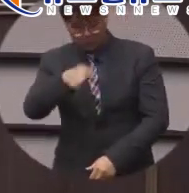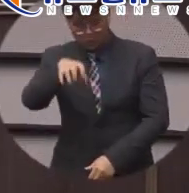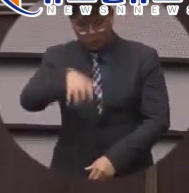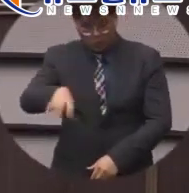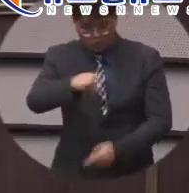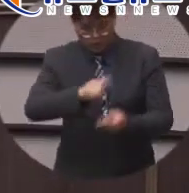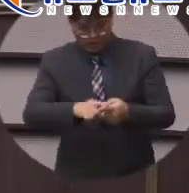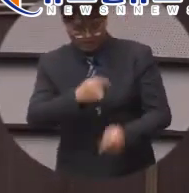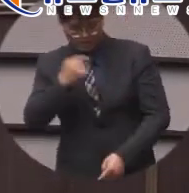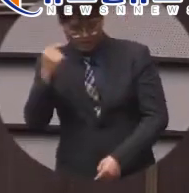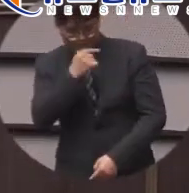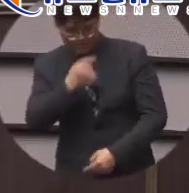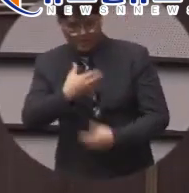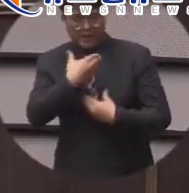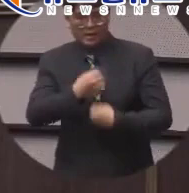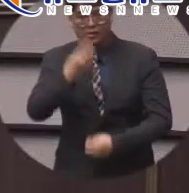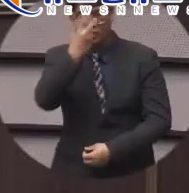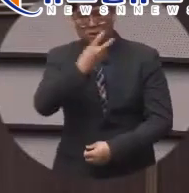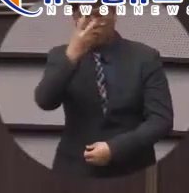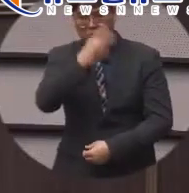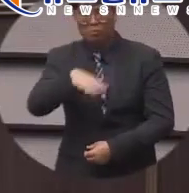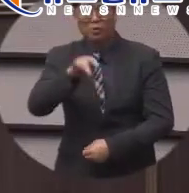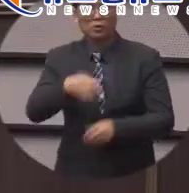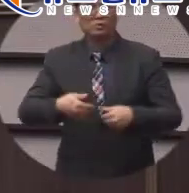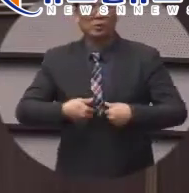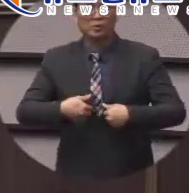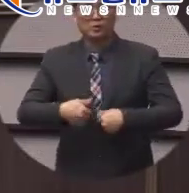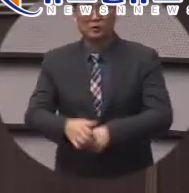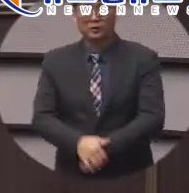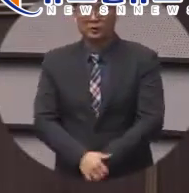철저한 안전점검이 우선되어야 할 것입니다.